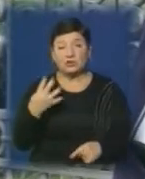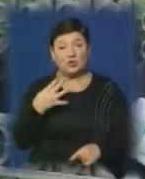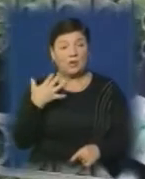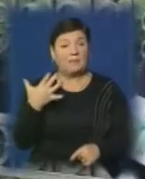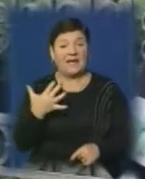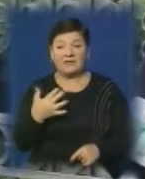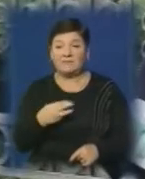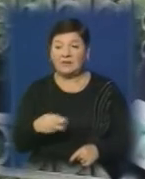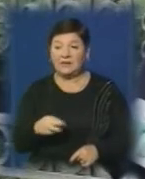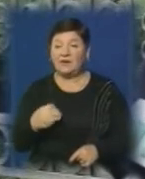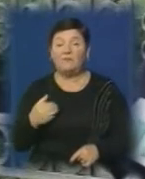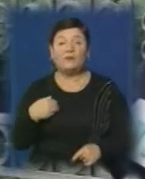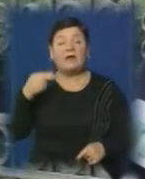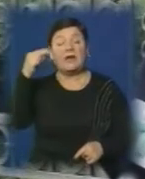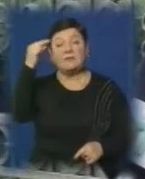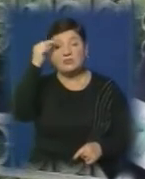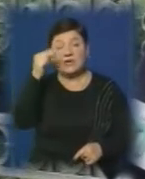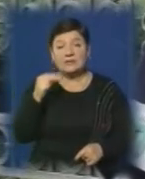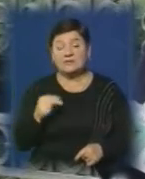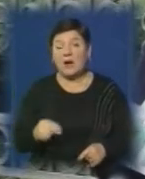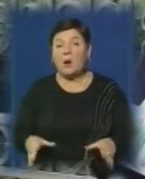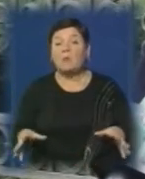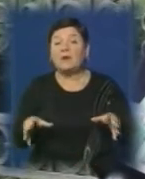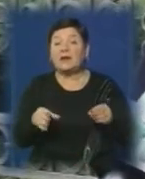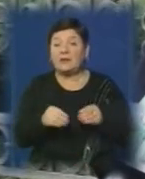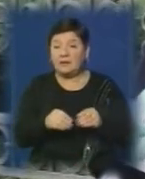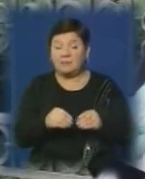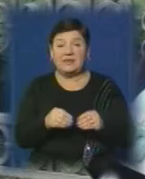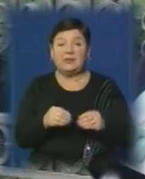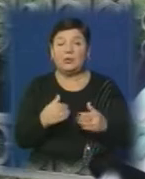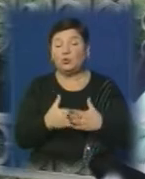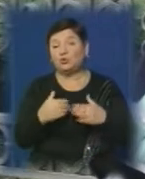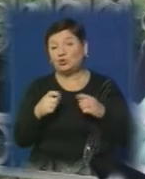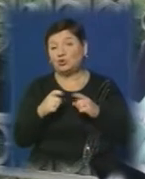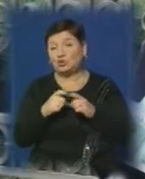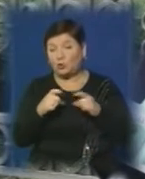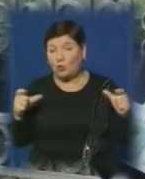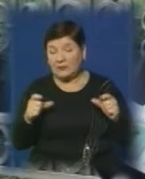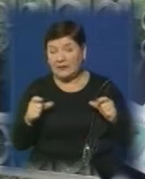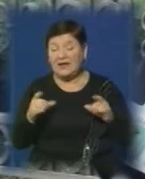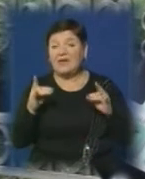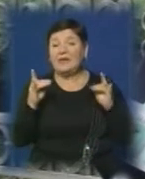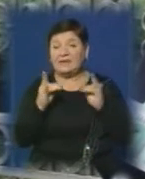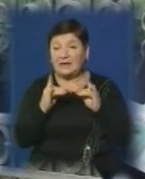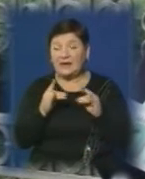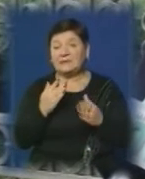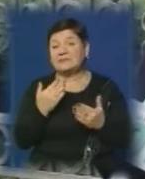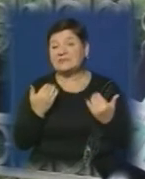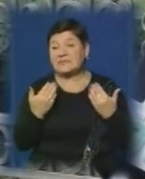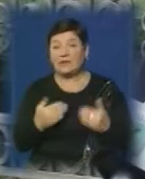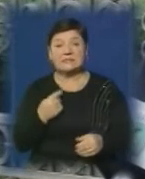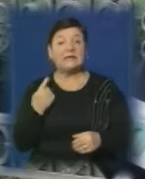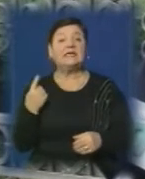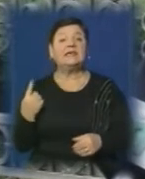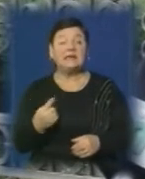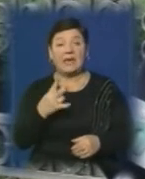хвилин. Вони навчаються, прикріплені до школи Переяслав в Хмельницькому, школа-інтернат є. Ця школа, вона зараз єдина